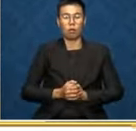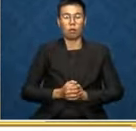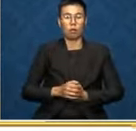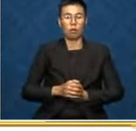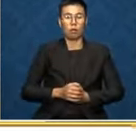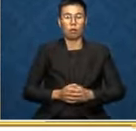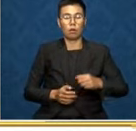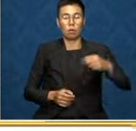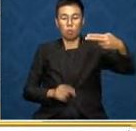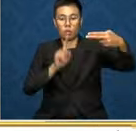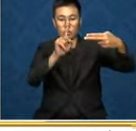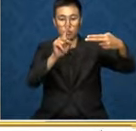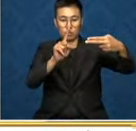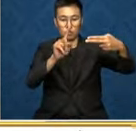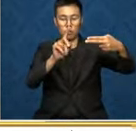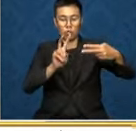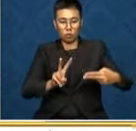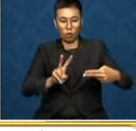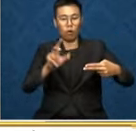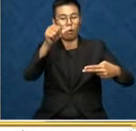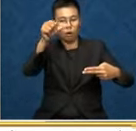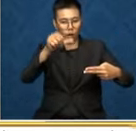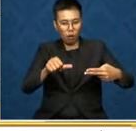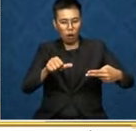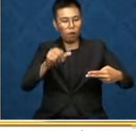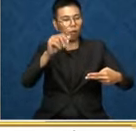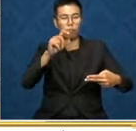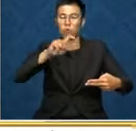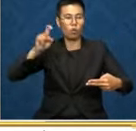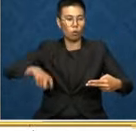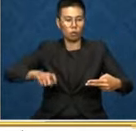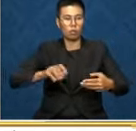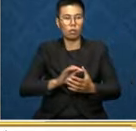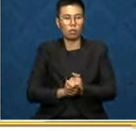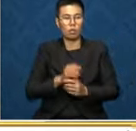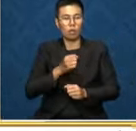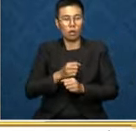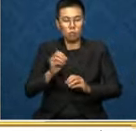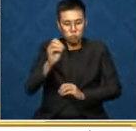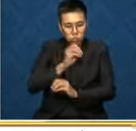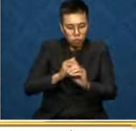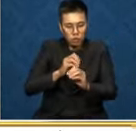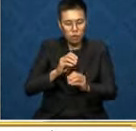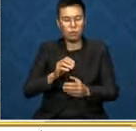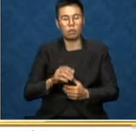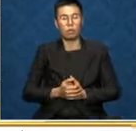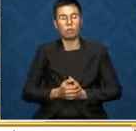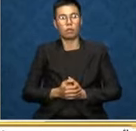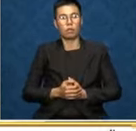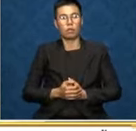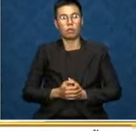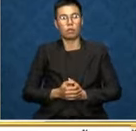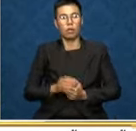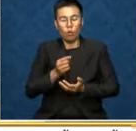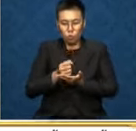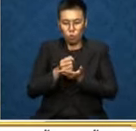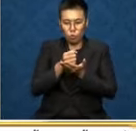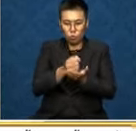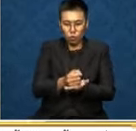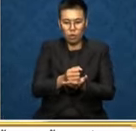จะเป็นการลดแรงเสียดทานทำให้การแก้ไขรัฐธรรมนูญปลอดภัยที่สุดและเอื้อให้การแก้ไขรัฐธรรมนูญสามารถนำไปสู่ความ